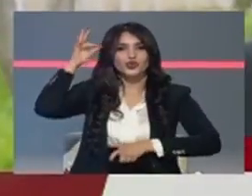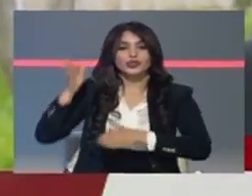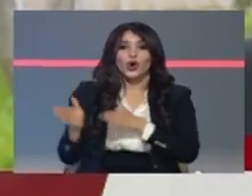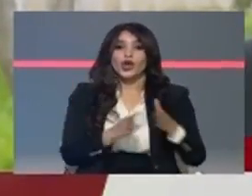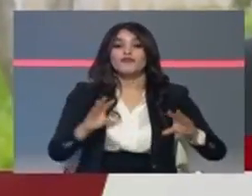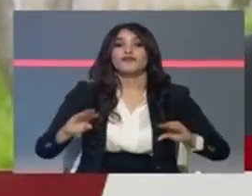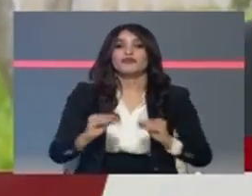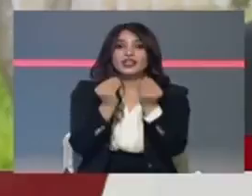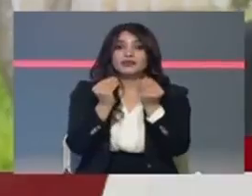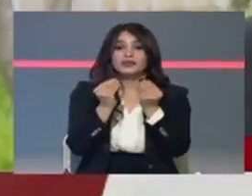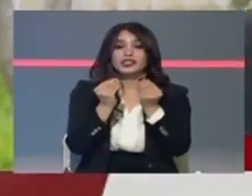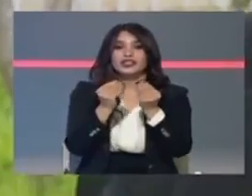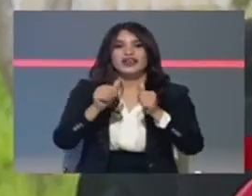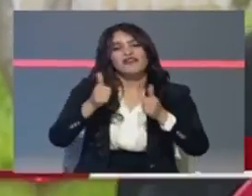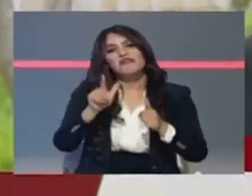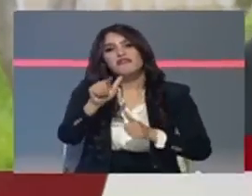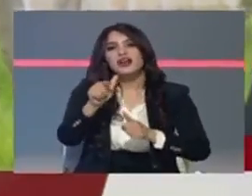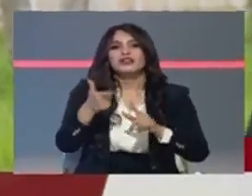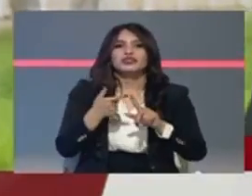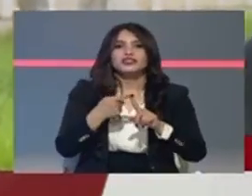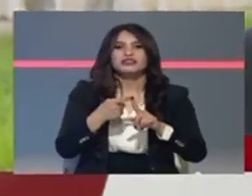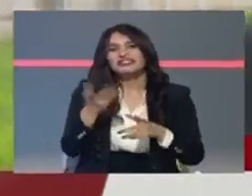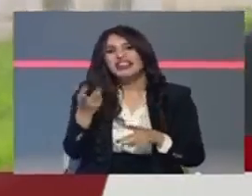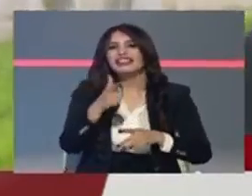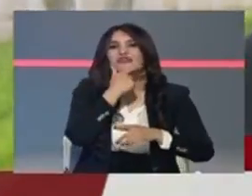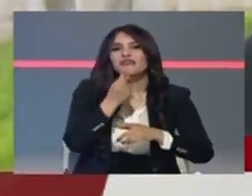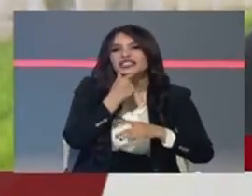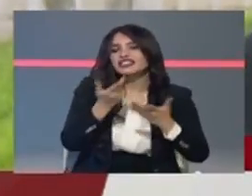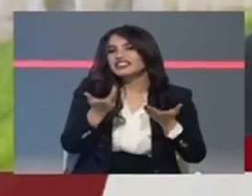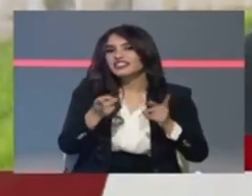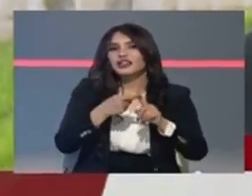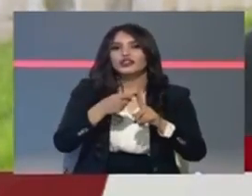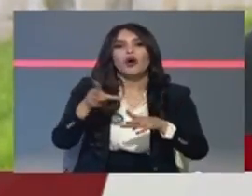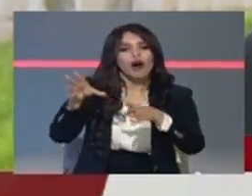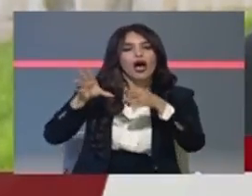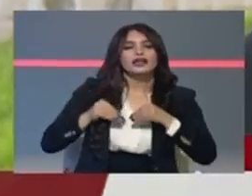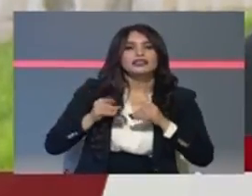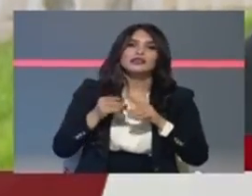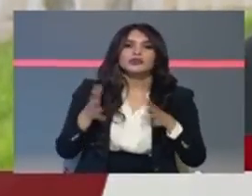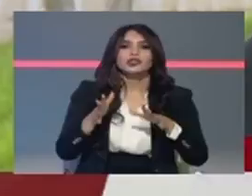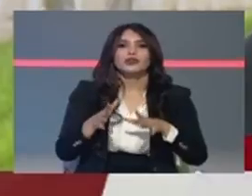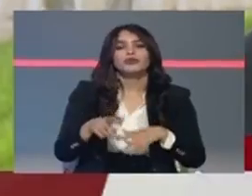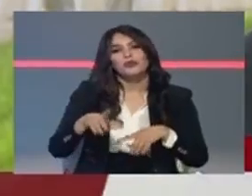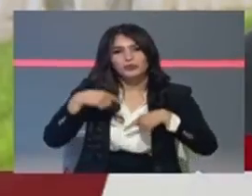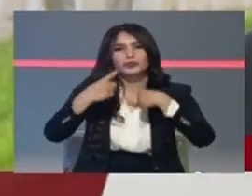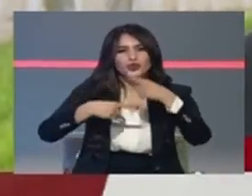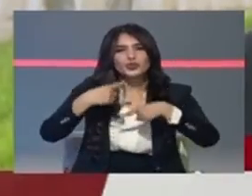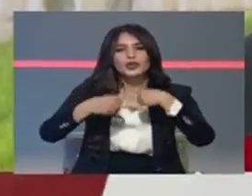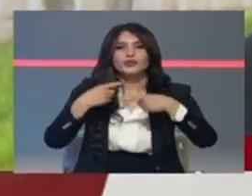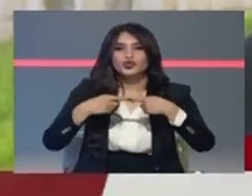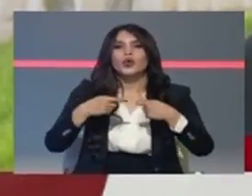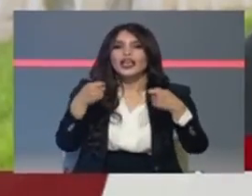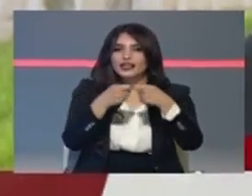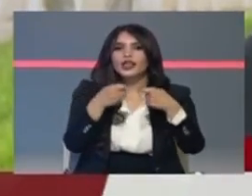البداية كان ثم نوع من الاسترخاء يعني، ونوع من الاستسهال للأشياء في وقت مقبول للغاية، يعني يتأقلم ولا يشد